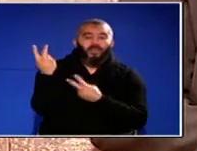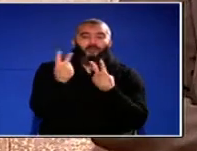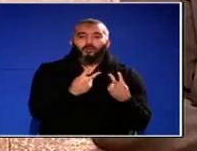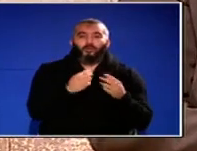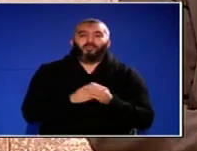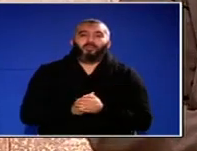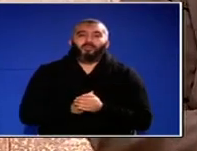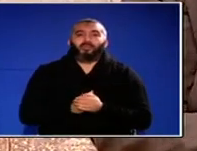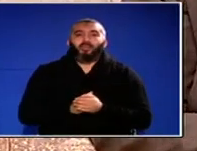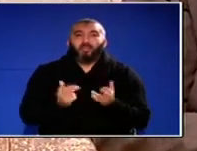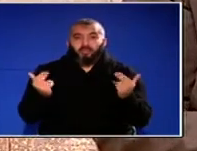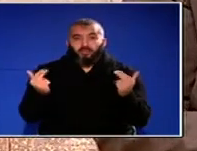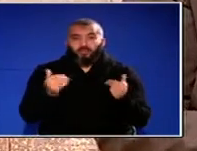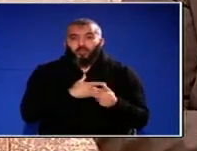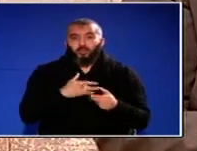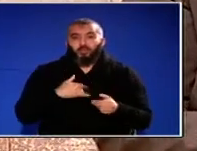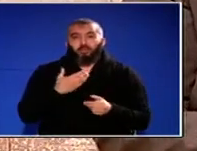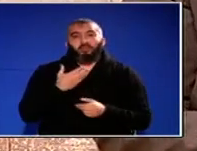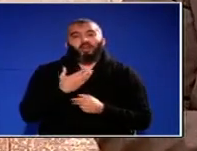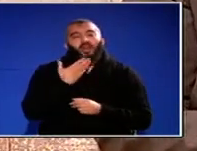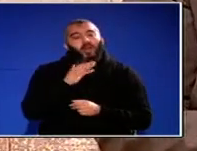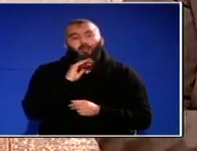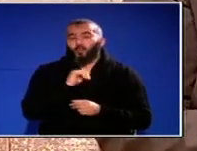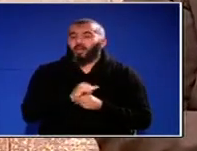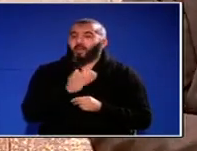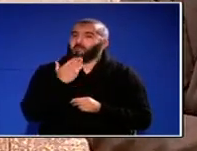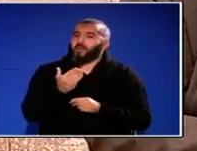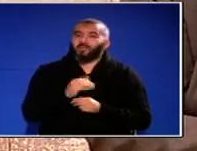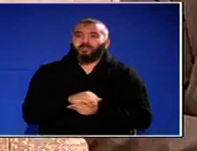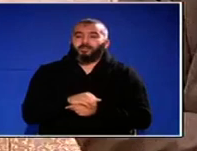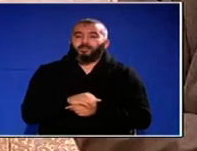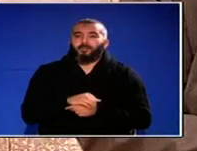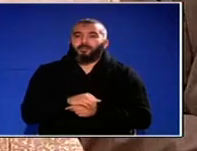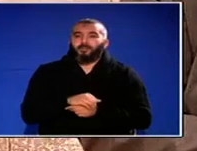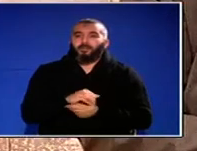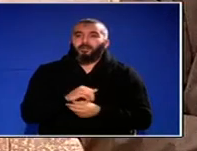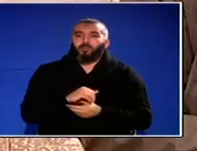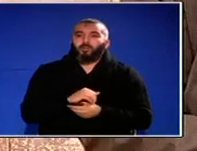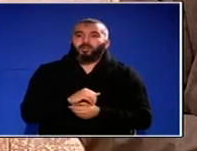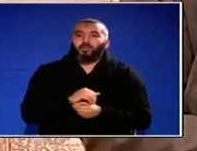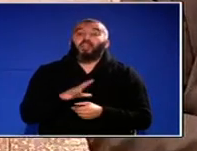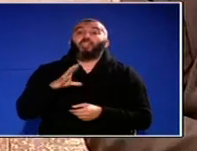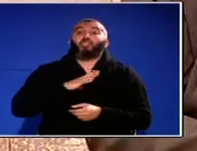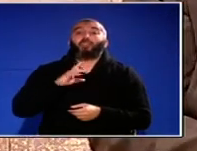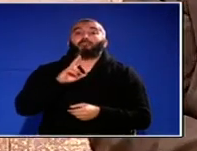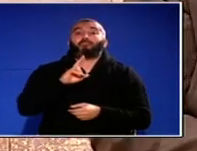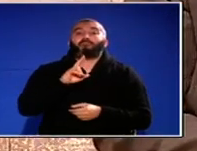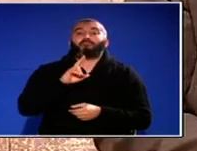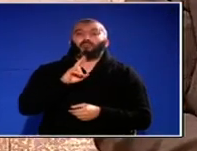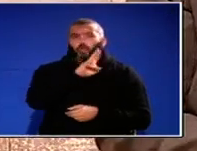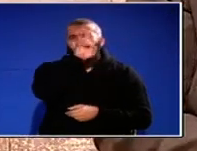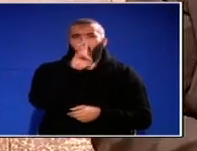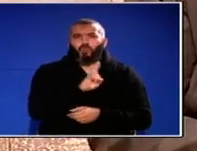ناس المغير. واش اخبار الشيوخ؟ الله يسلمك. لاباس والله الحمد لله سي الطيب. الحمد لله. عندي سؤال الاول.